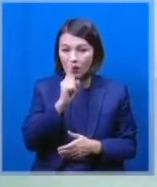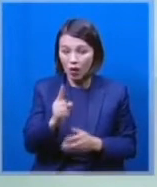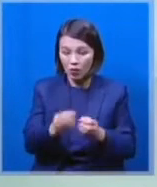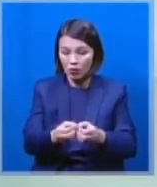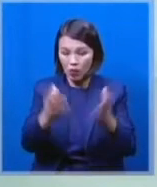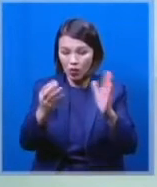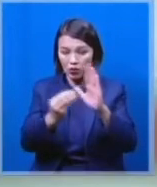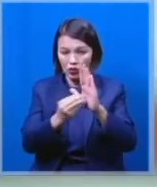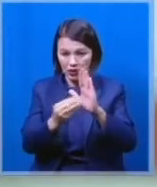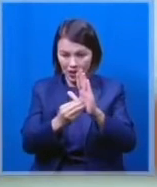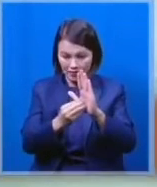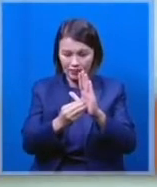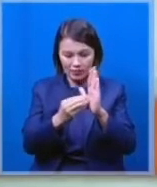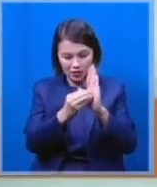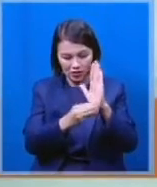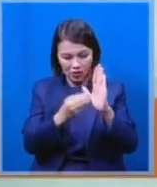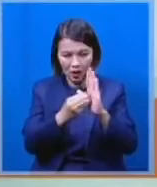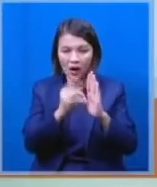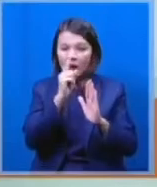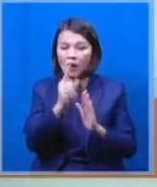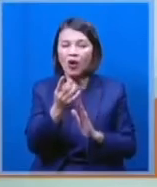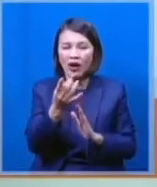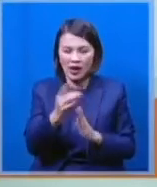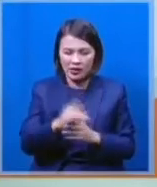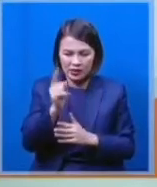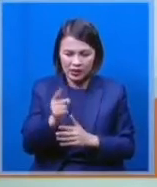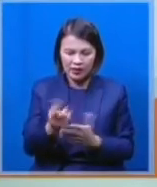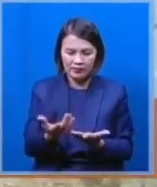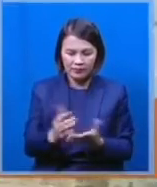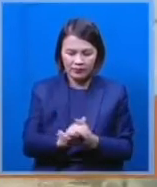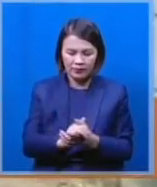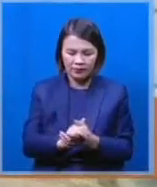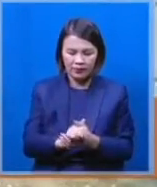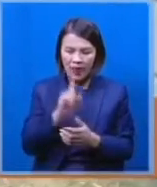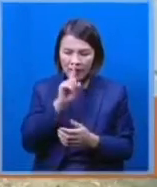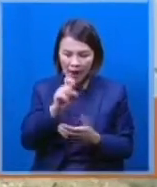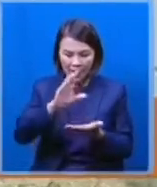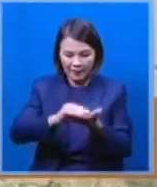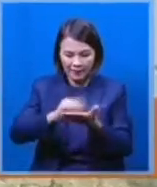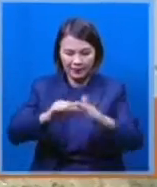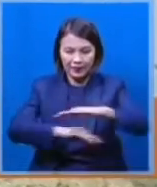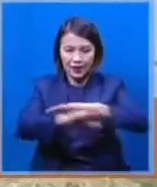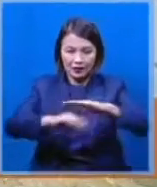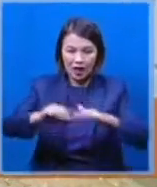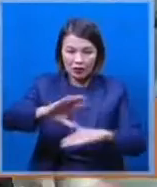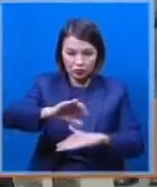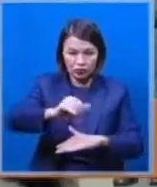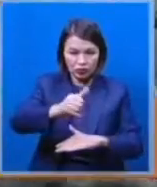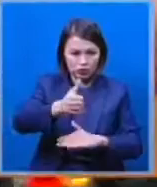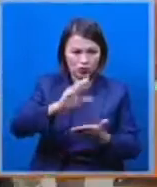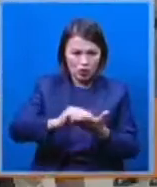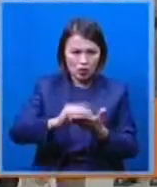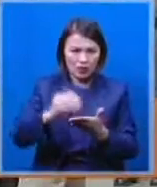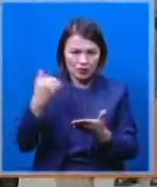ในกรุงเทพมหานครหลายจุดยืนยันว่าจริงๆแล้วเนี่ยคดีคืบหน้าตามลำดับนะคะแล้วก็อยู่ระหว่างการสืบสวนสอบสว